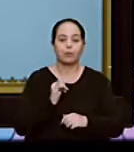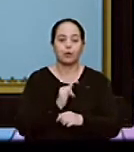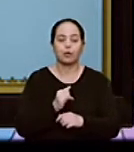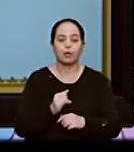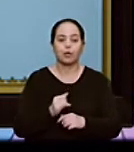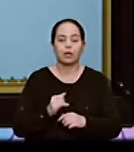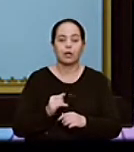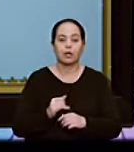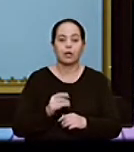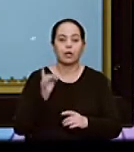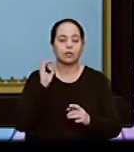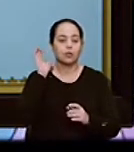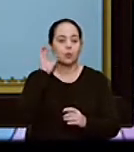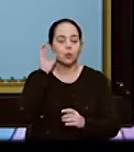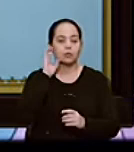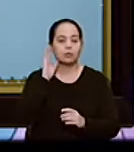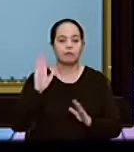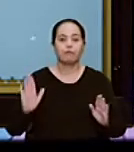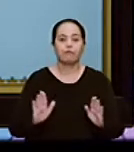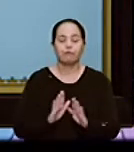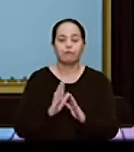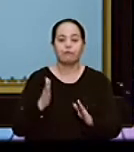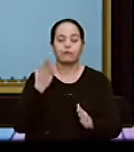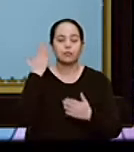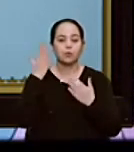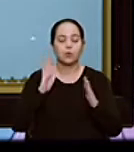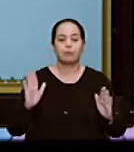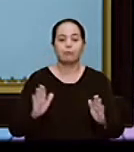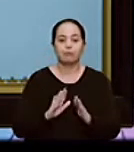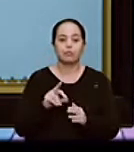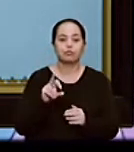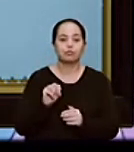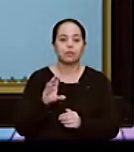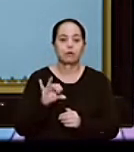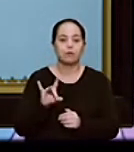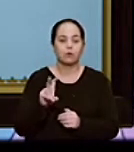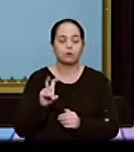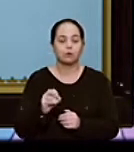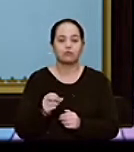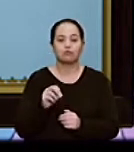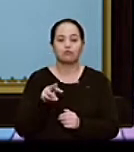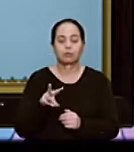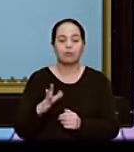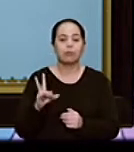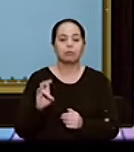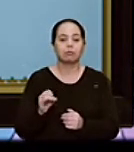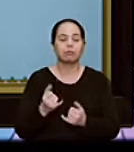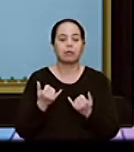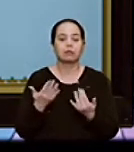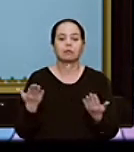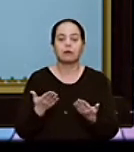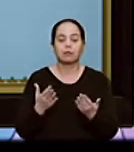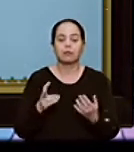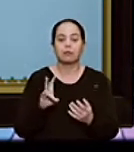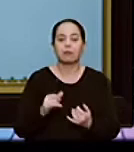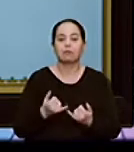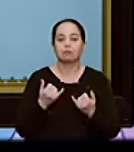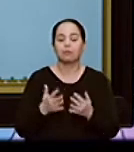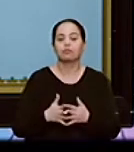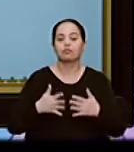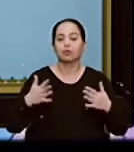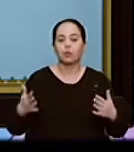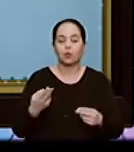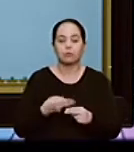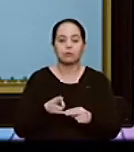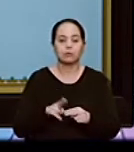льется веселая песня жаворонка. Над чем? Над полем. Над каким? Над